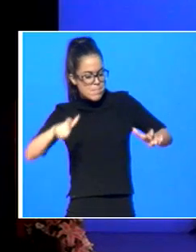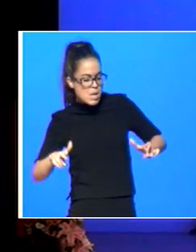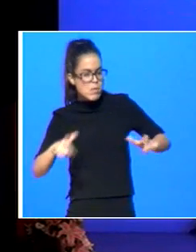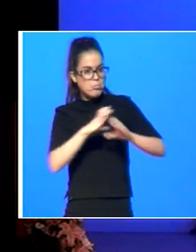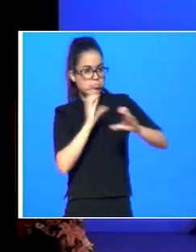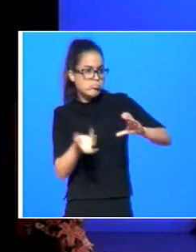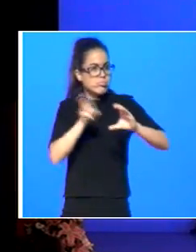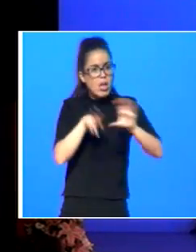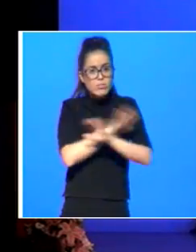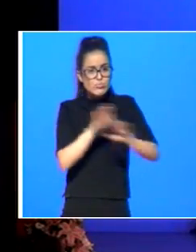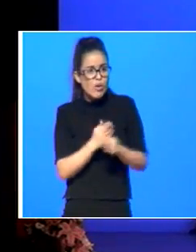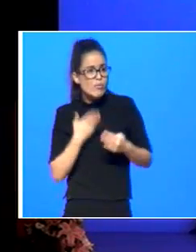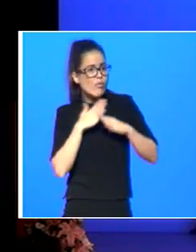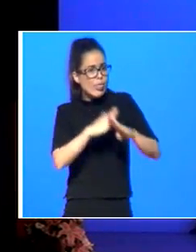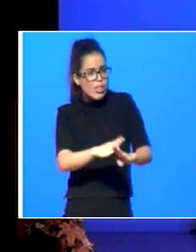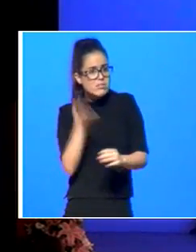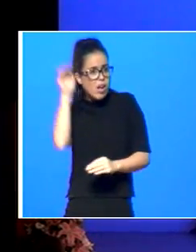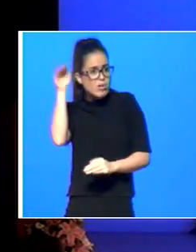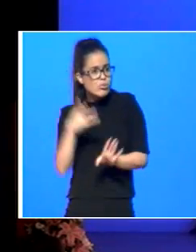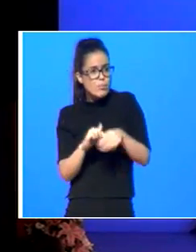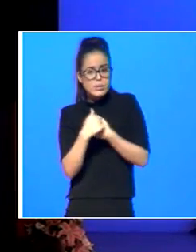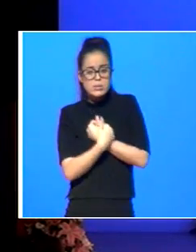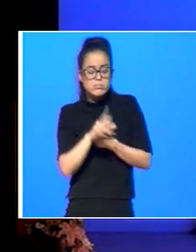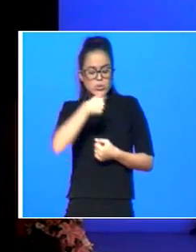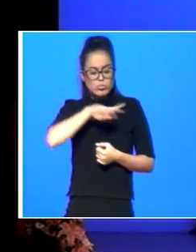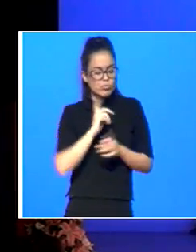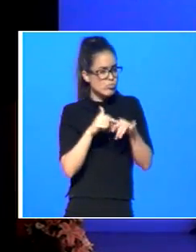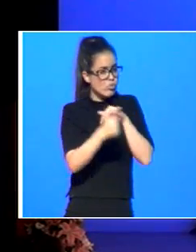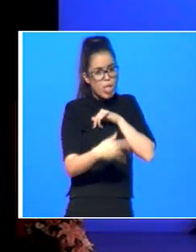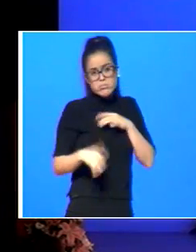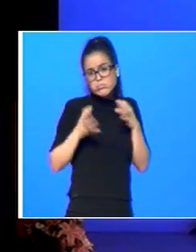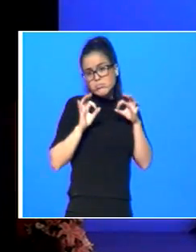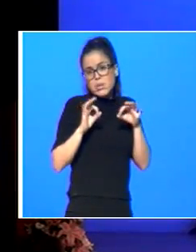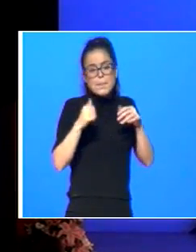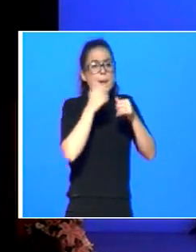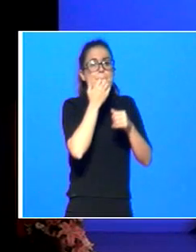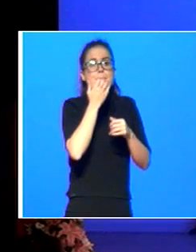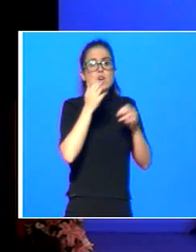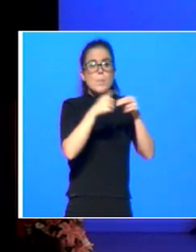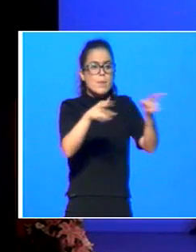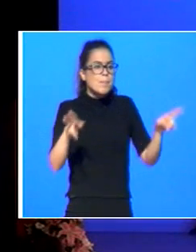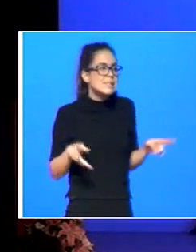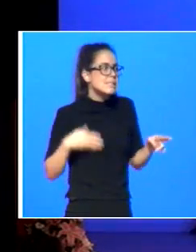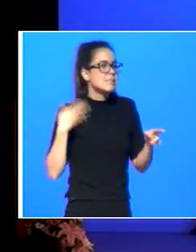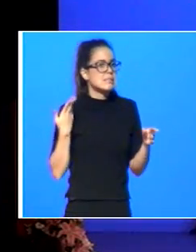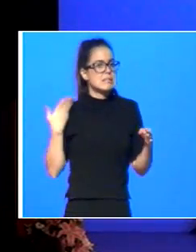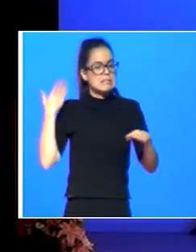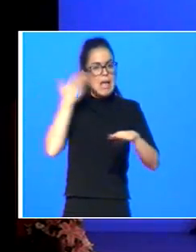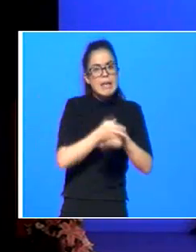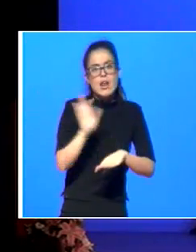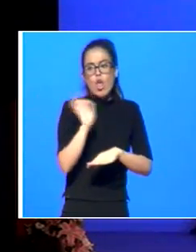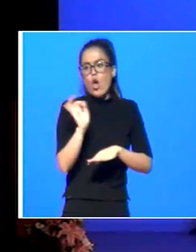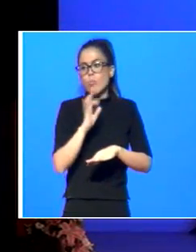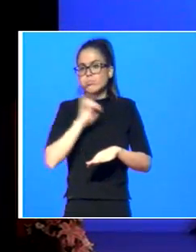egiz esan, ba guk herriko eragileekin be lan egiten dugu. Eta claro, ba piztinara joan bihar danean edo ezakin nora joan bihar danean,